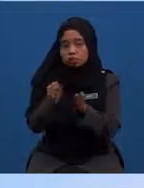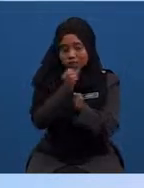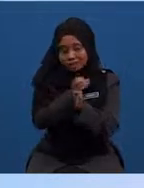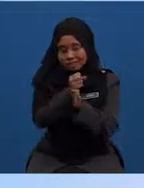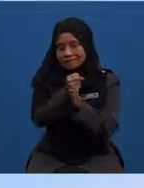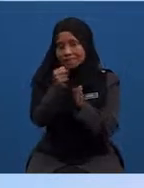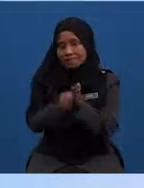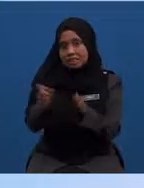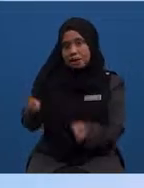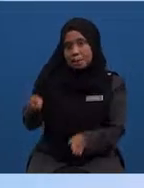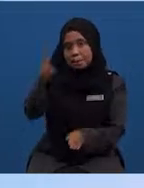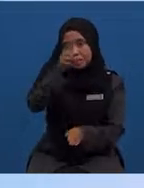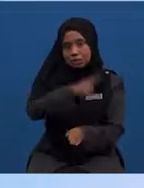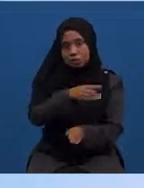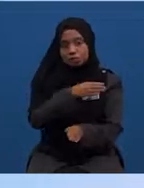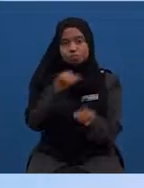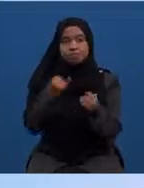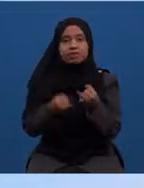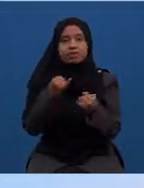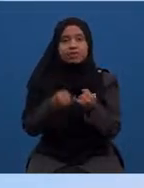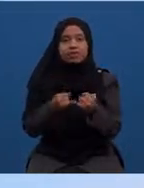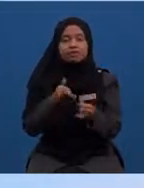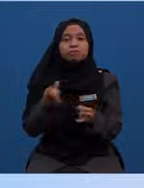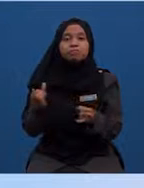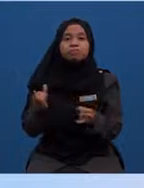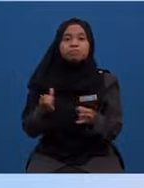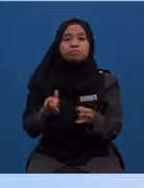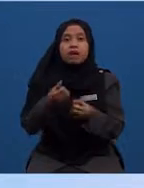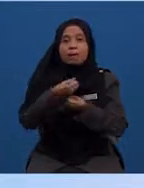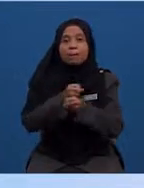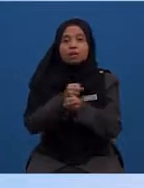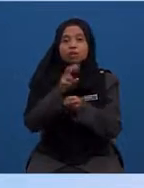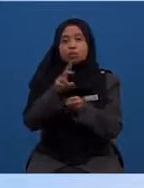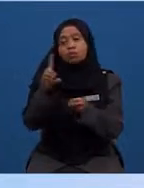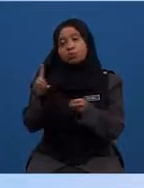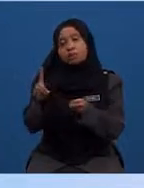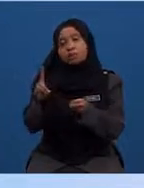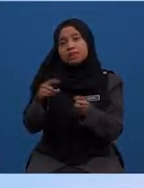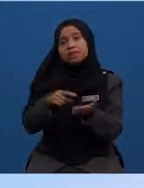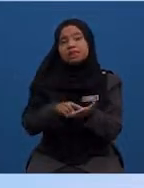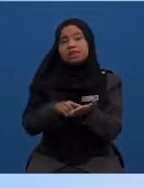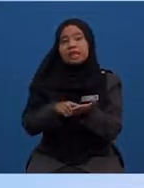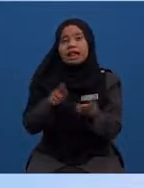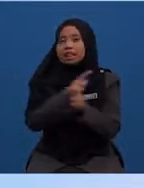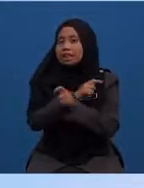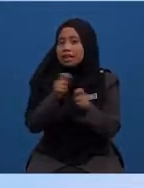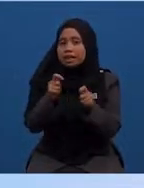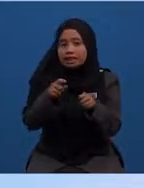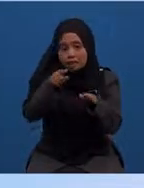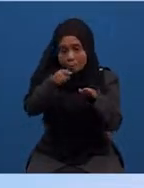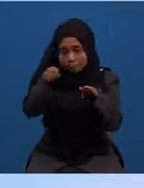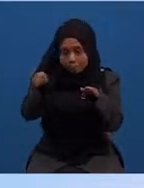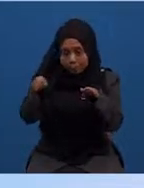melengkung dan akhir sekali, bentuk dua dimensi ini tiada